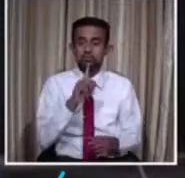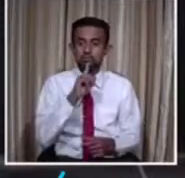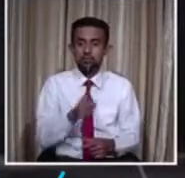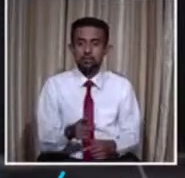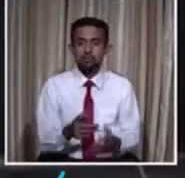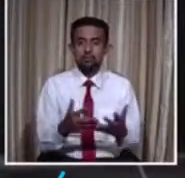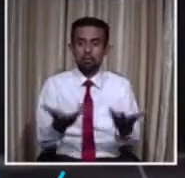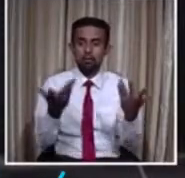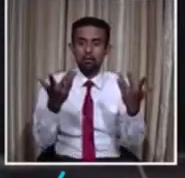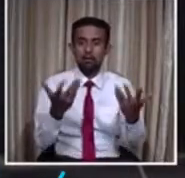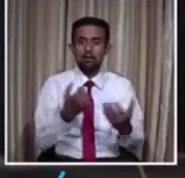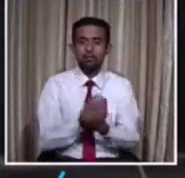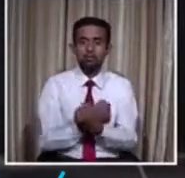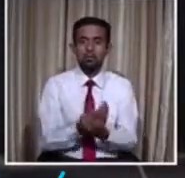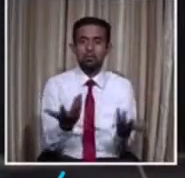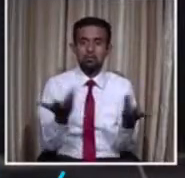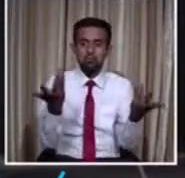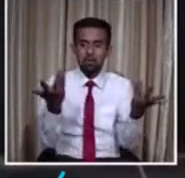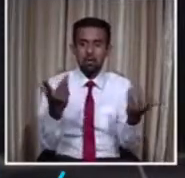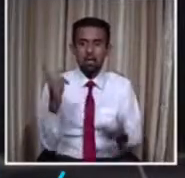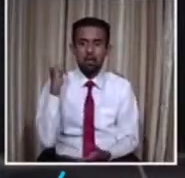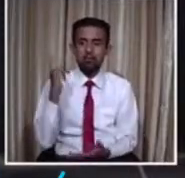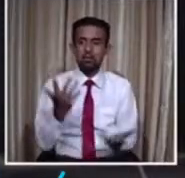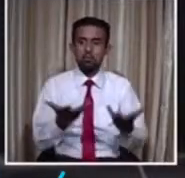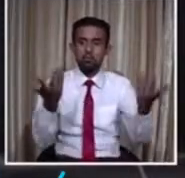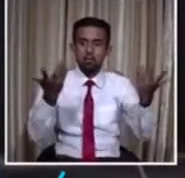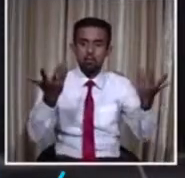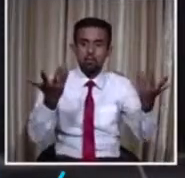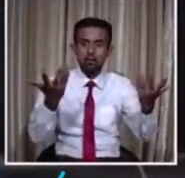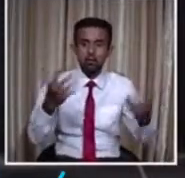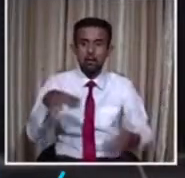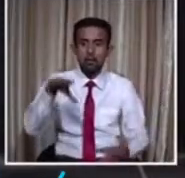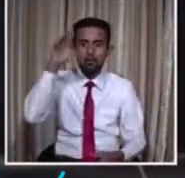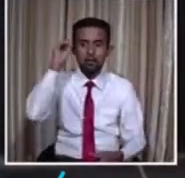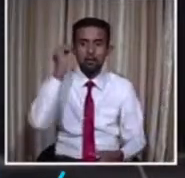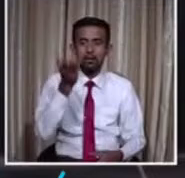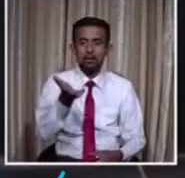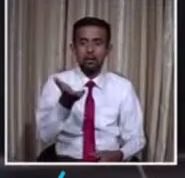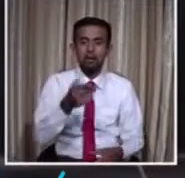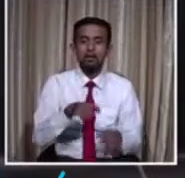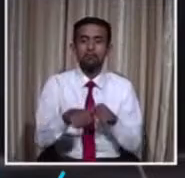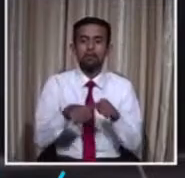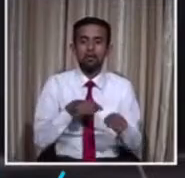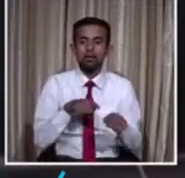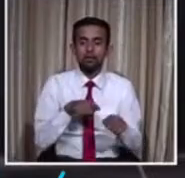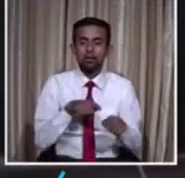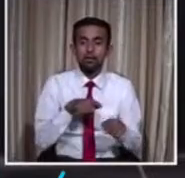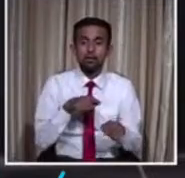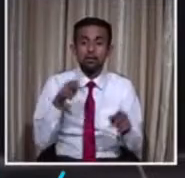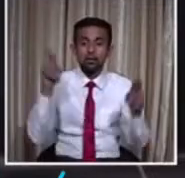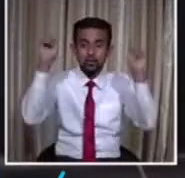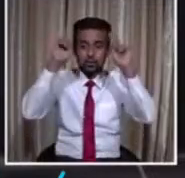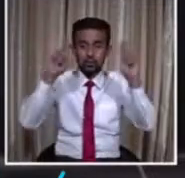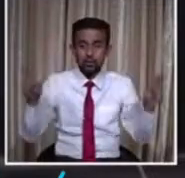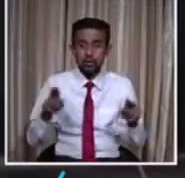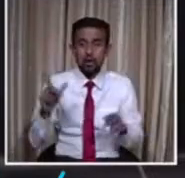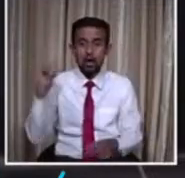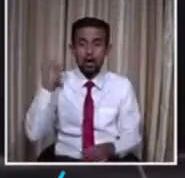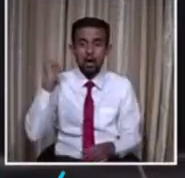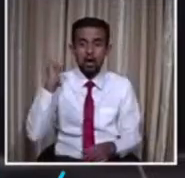ne polisiyata ba hamudawata ba kiyana tattwe piliganne anne etawara thamai jaatyantara washeen